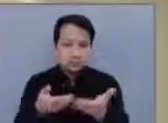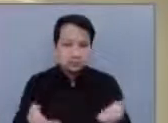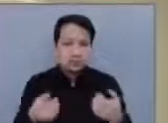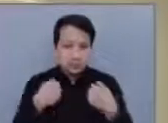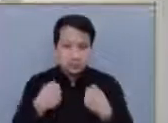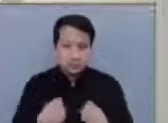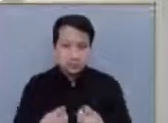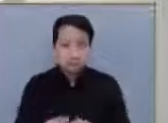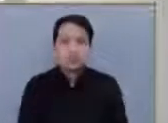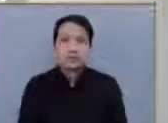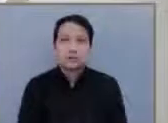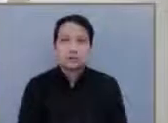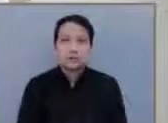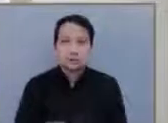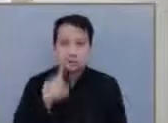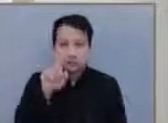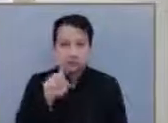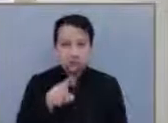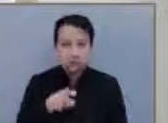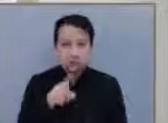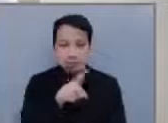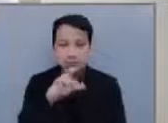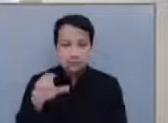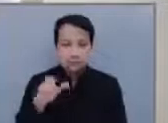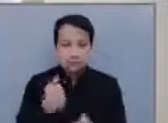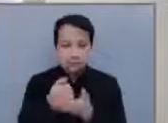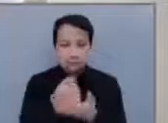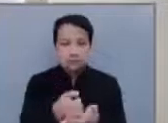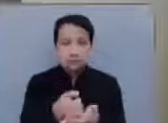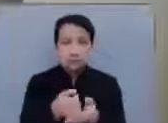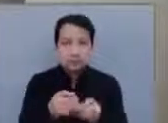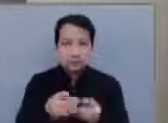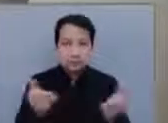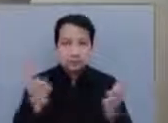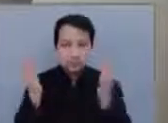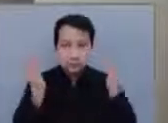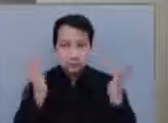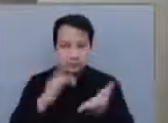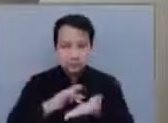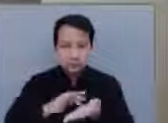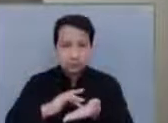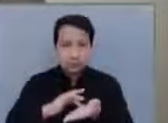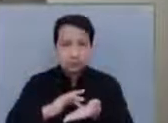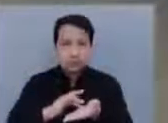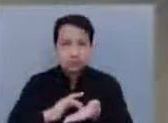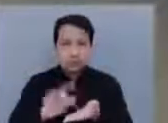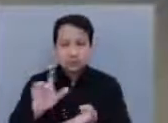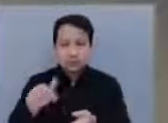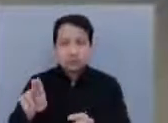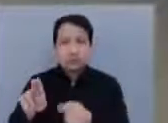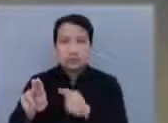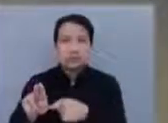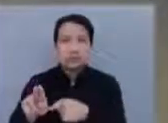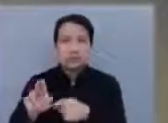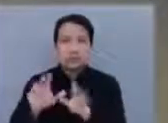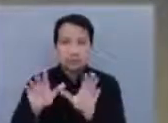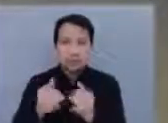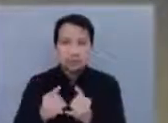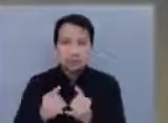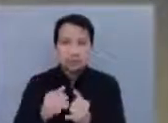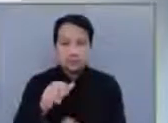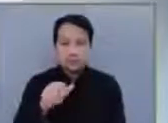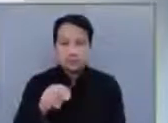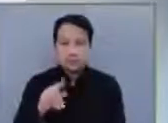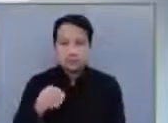Umabot sa 100 residente ang natulungan sa alok na serbisyong medikal ng lokal na pamahalaan ng Barangay Balon Anito sa